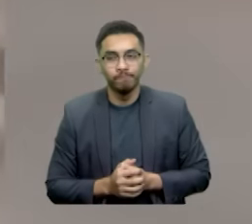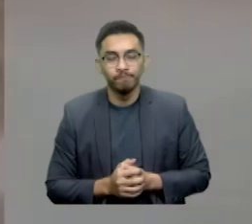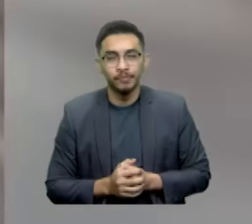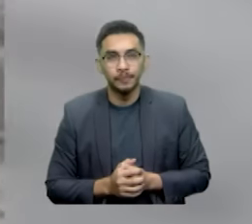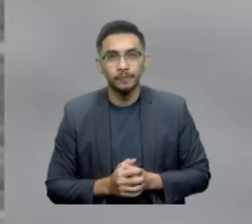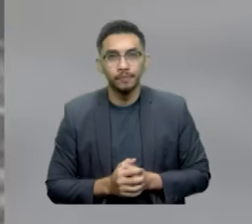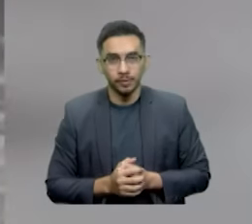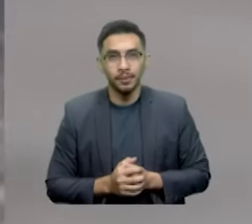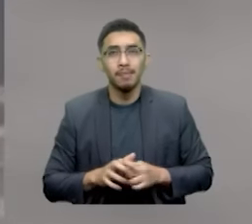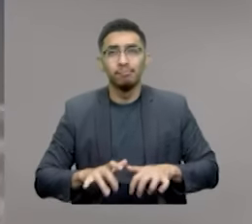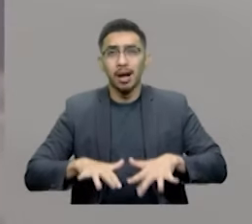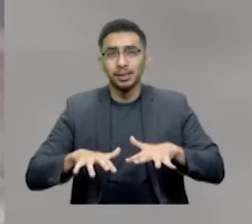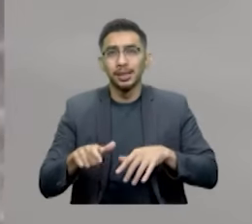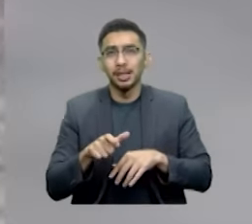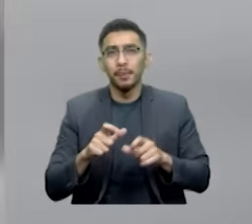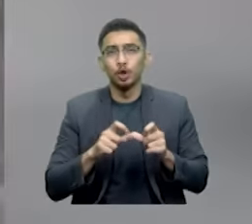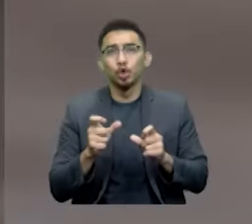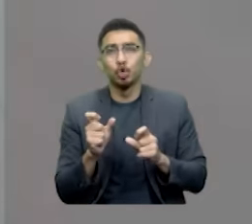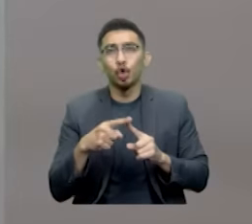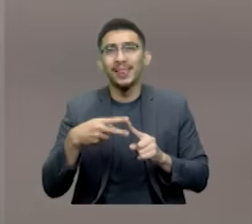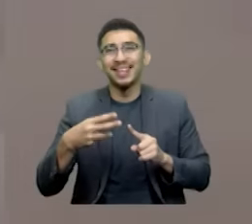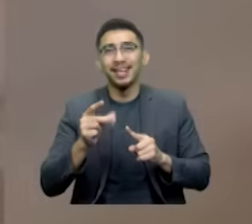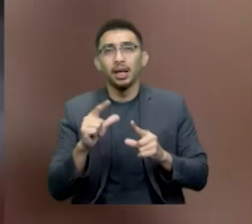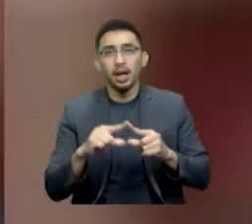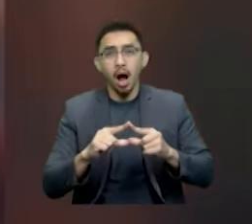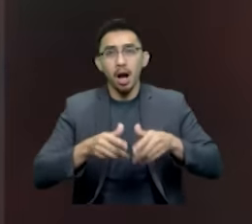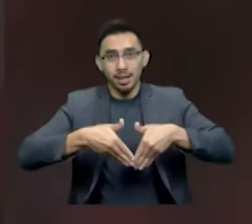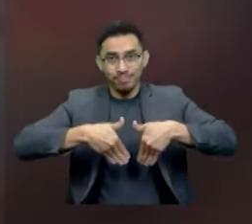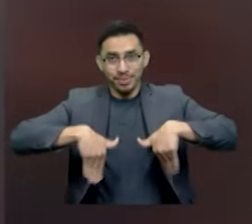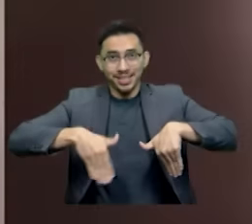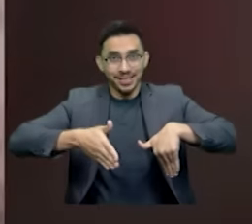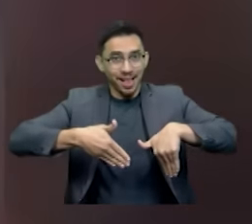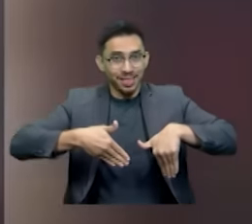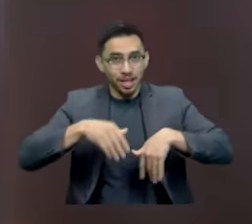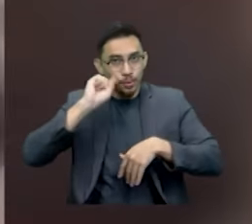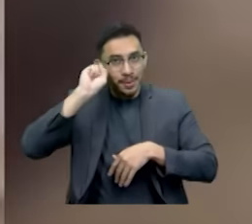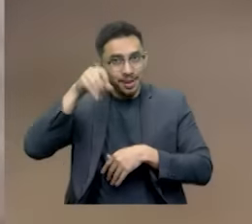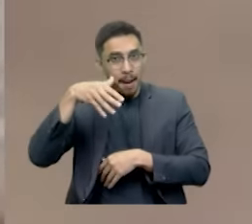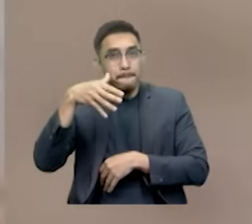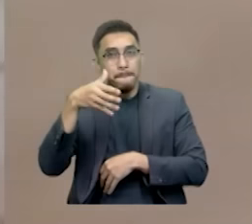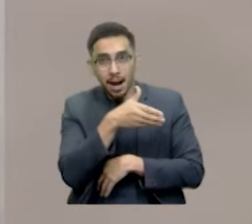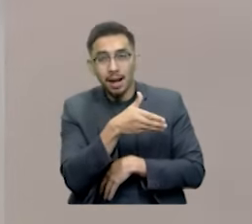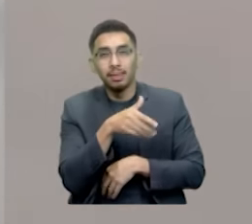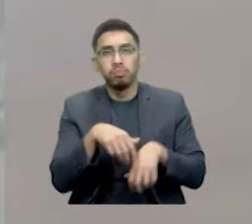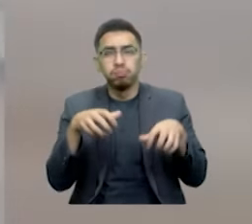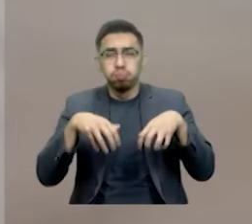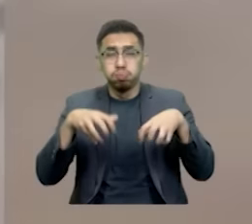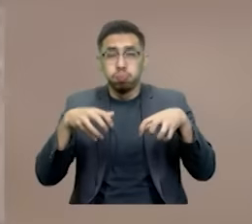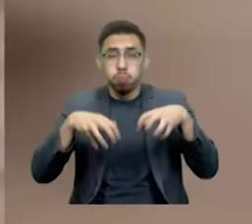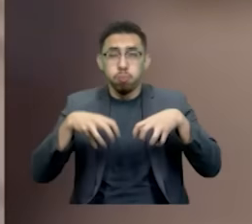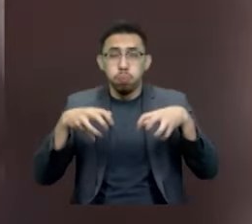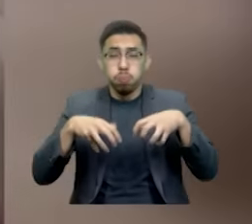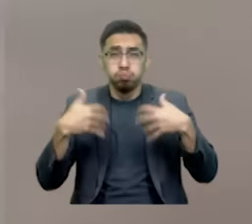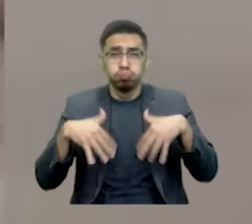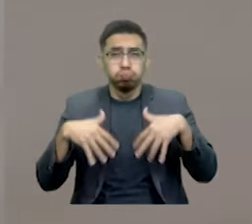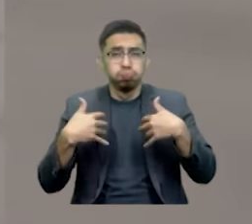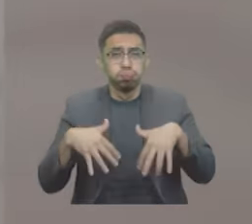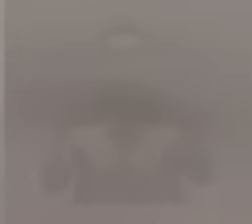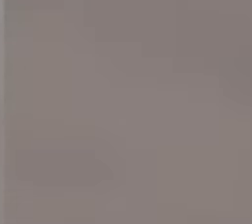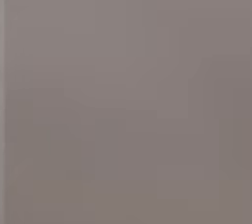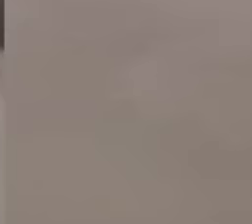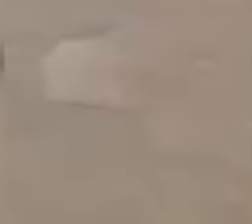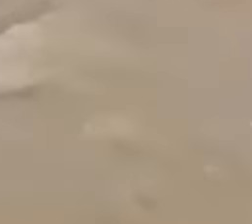Banjir ini terjadi di Kecamatan Sutera di kawasan pesisir selatan Sumatera Barat usai hujan lebat mengguyur. Wilayah lain yang